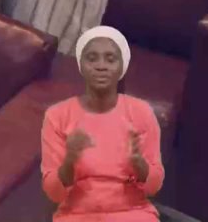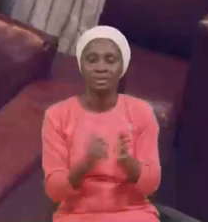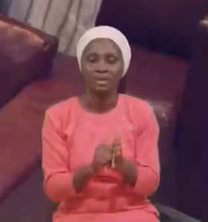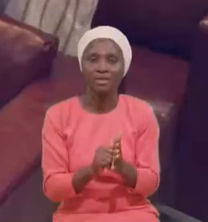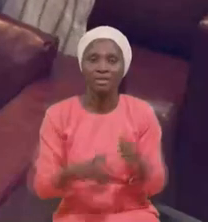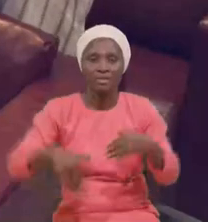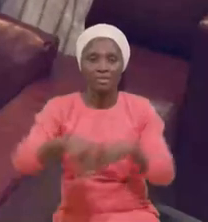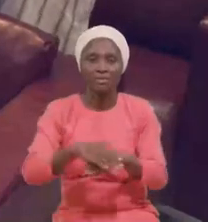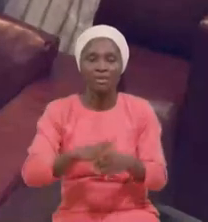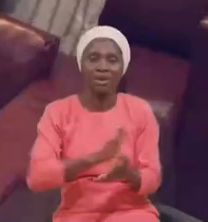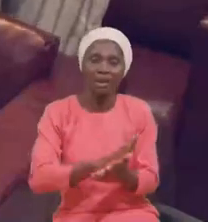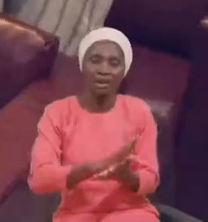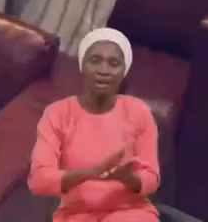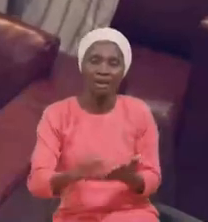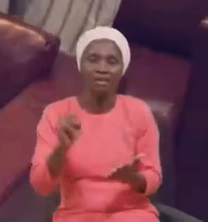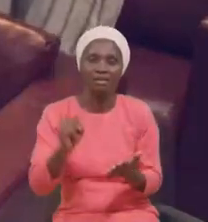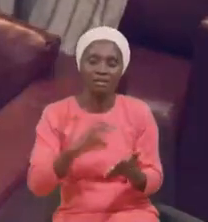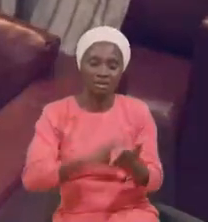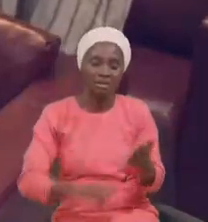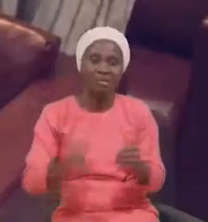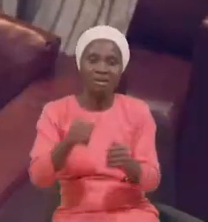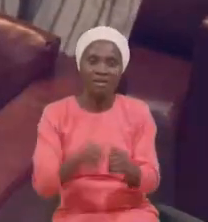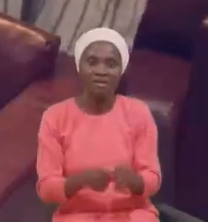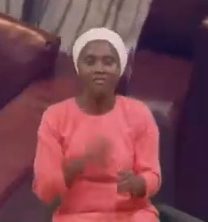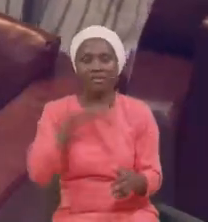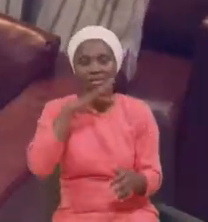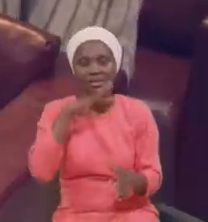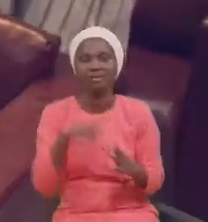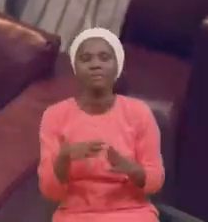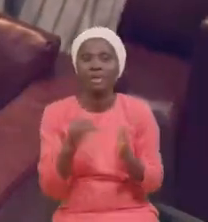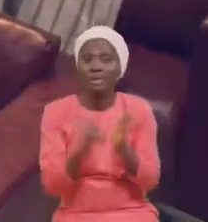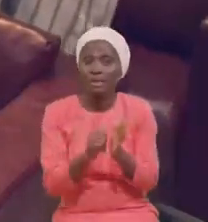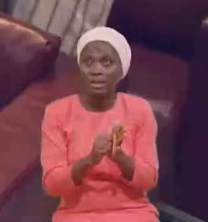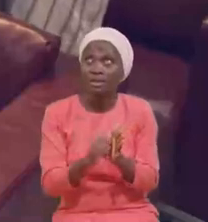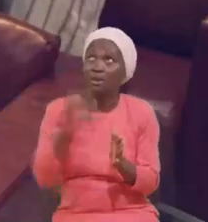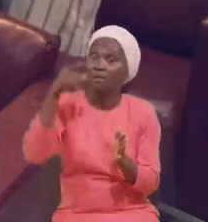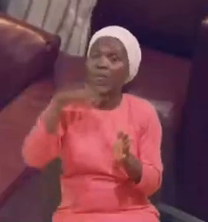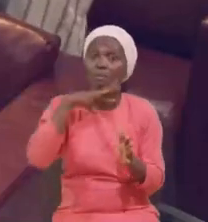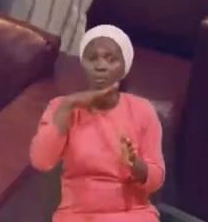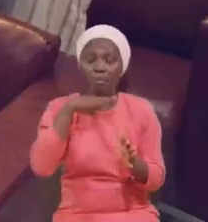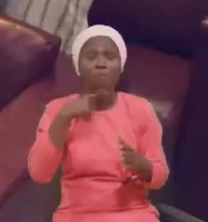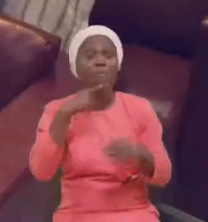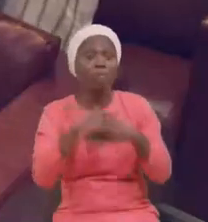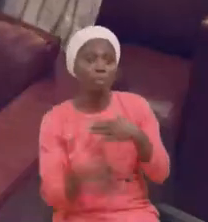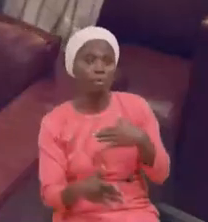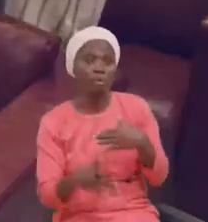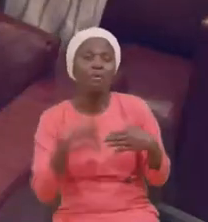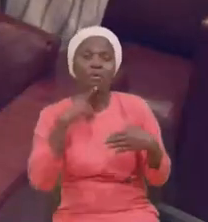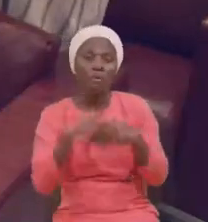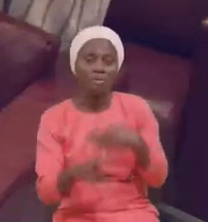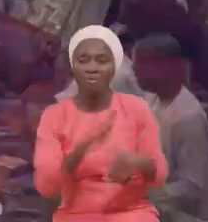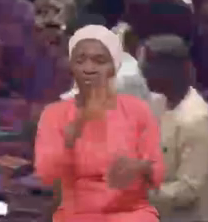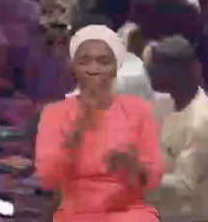qui couvre, qui protège, qui purifie, qui ôte toute tâche, ce sang-là ne